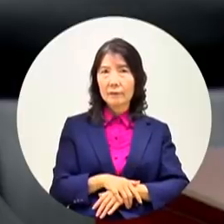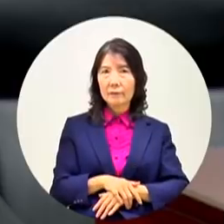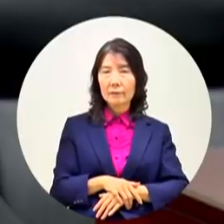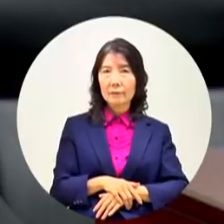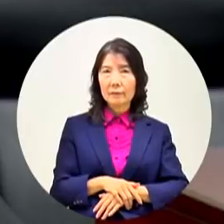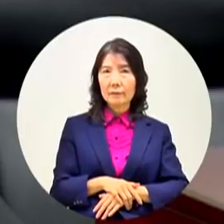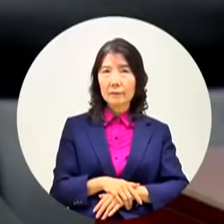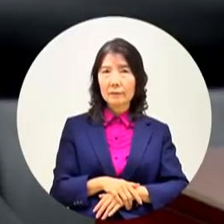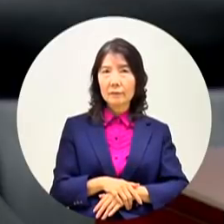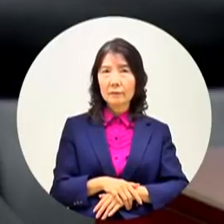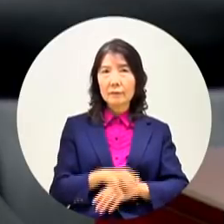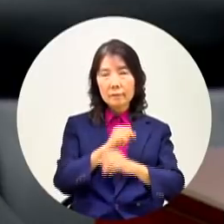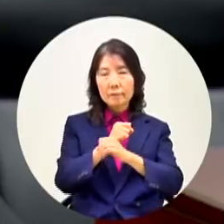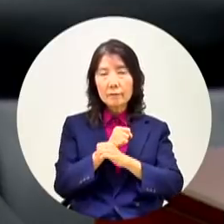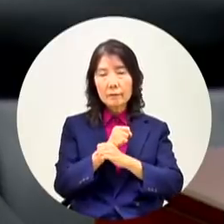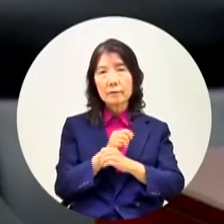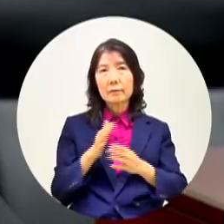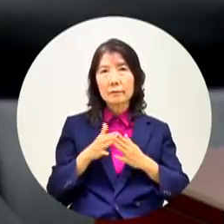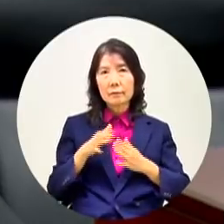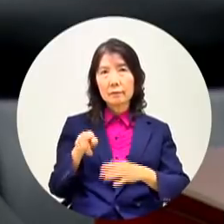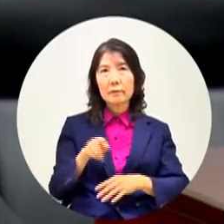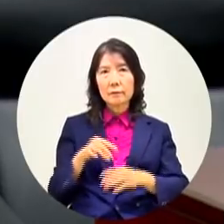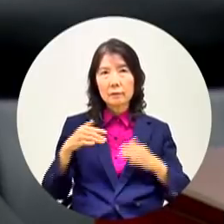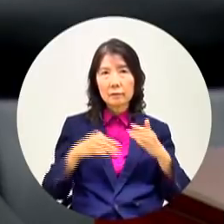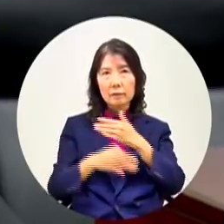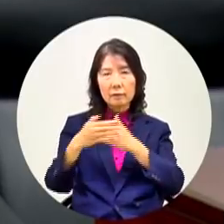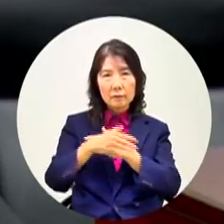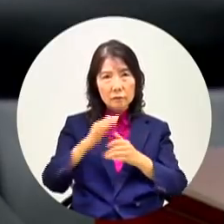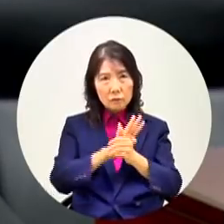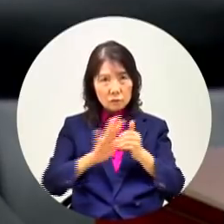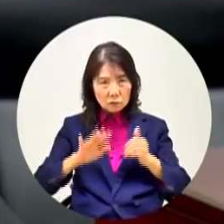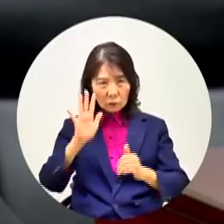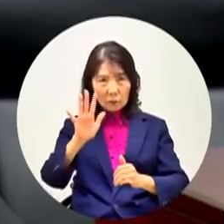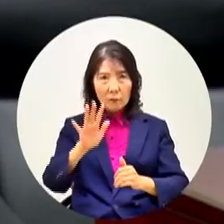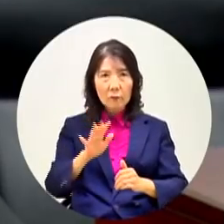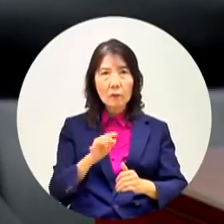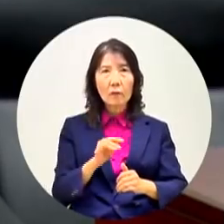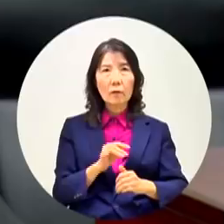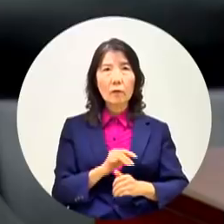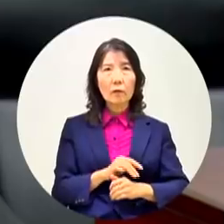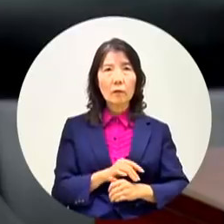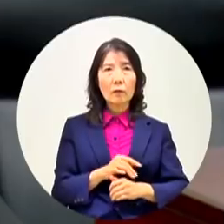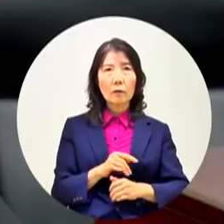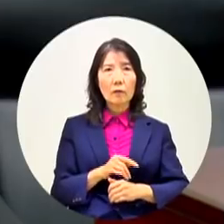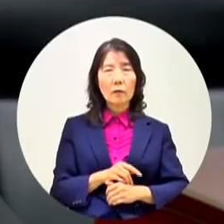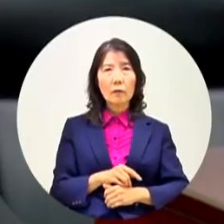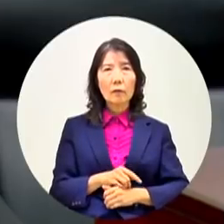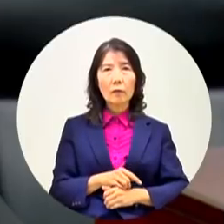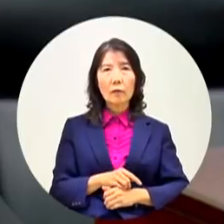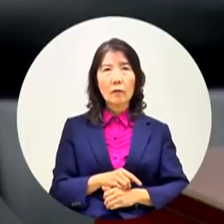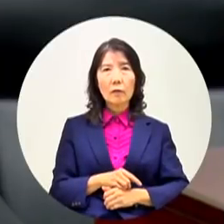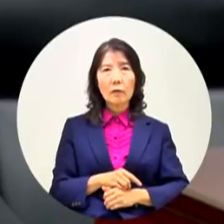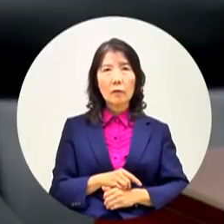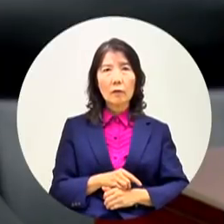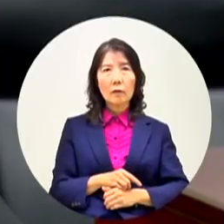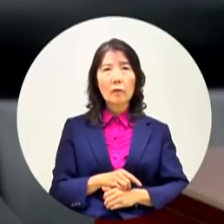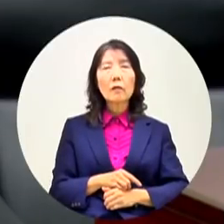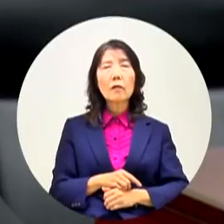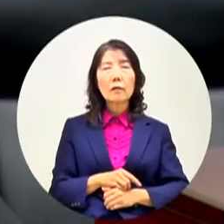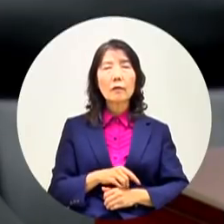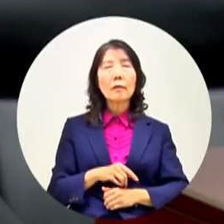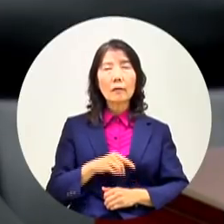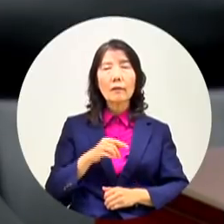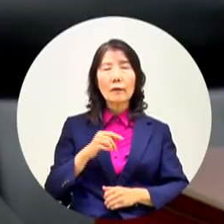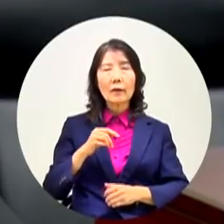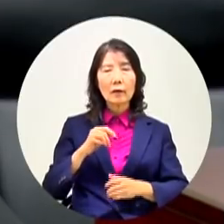去注意到交通有影响的，我绝对去反，绝对去赞成我们来开红灯，